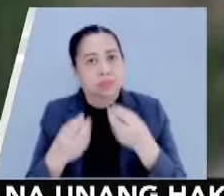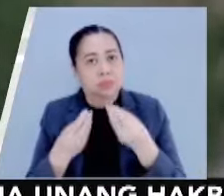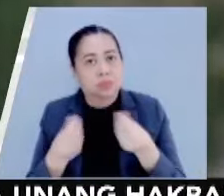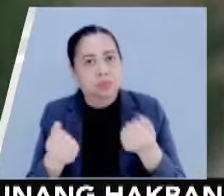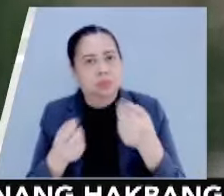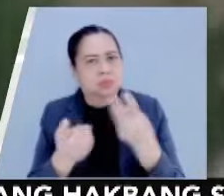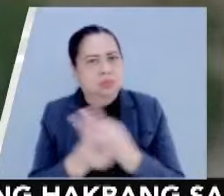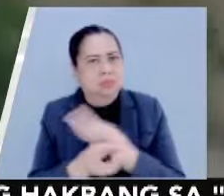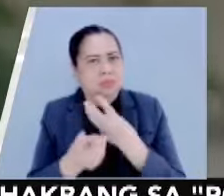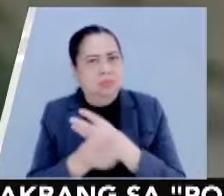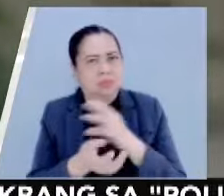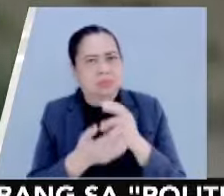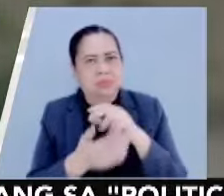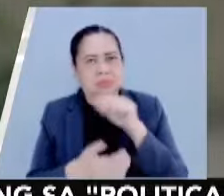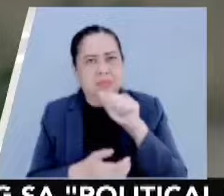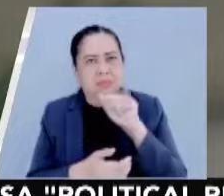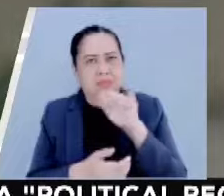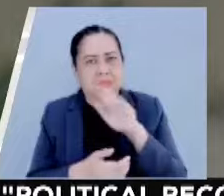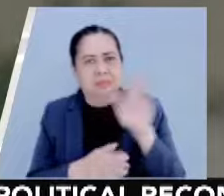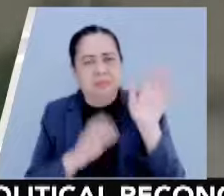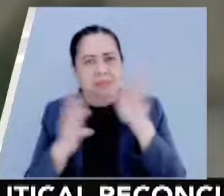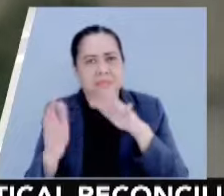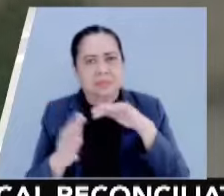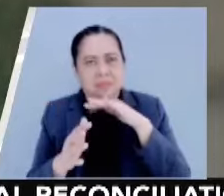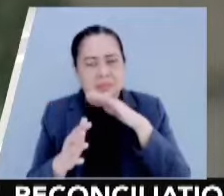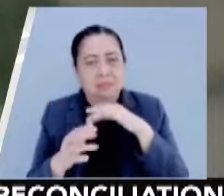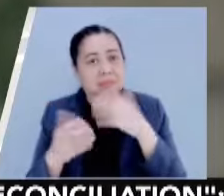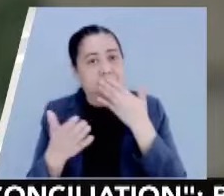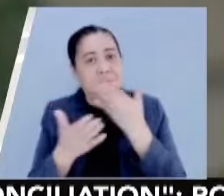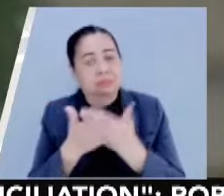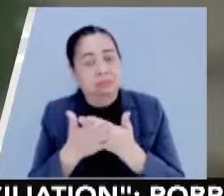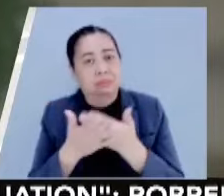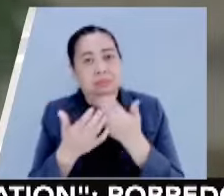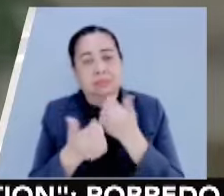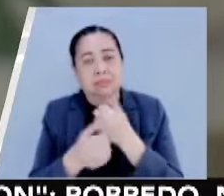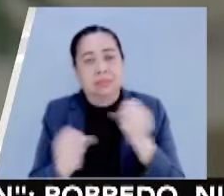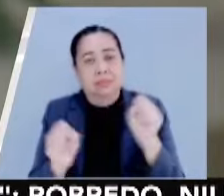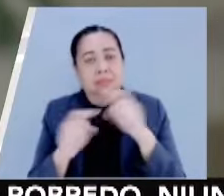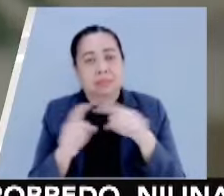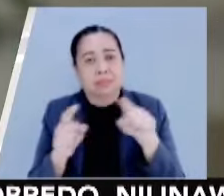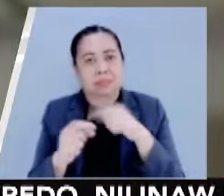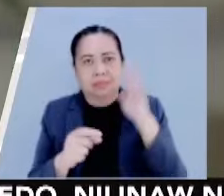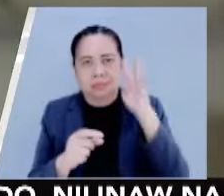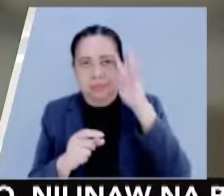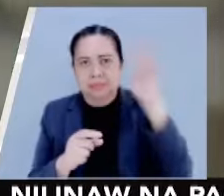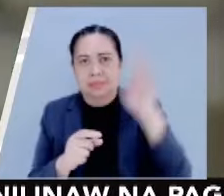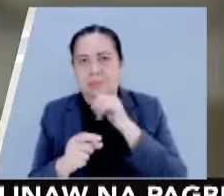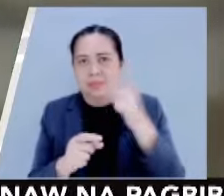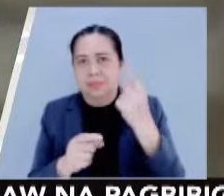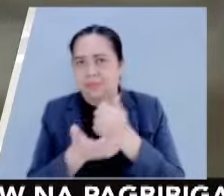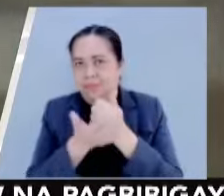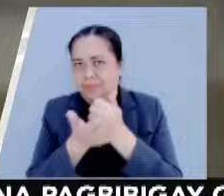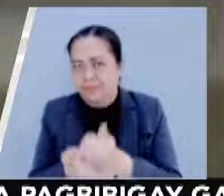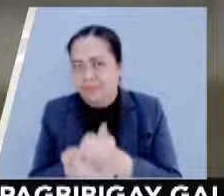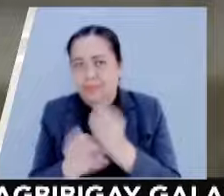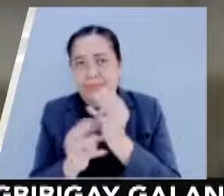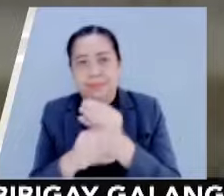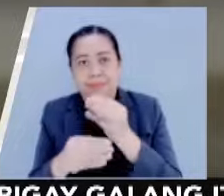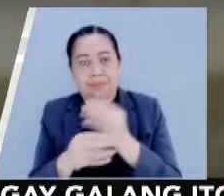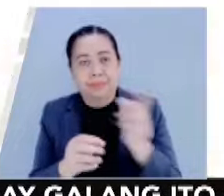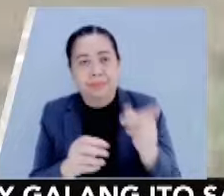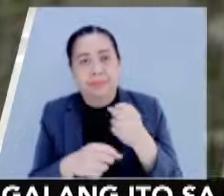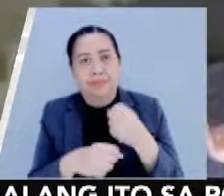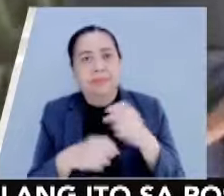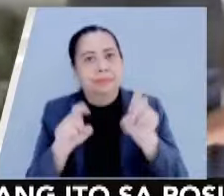air pollution. This is a game-changing air-saving invention na hindi lang makakatulong sa manufacturing industry, pati na rin